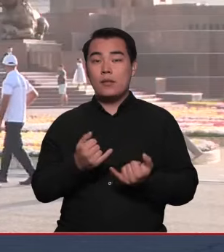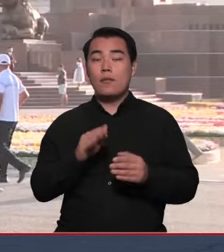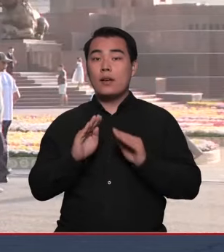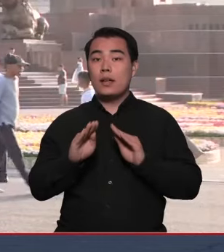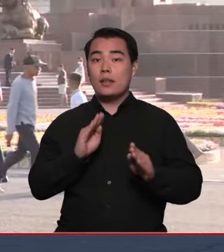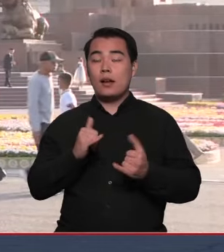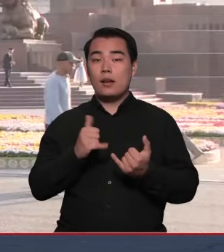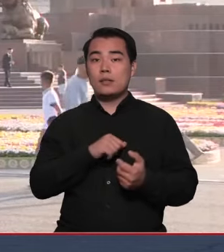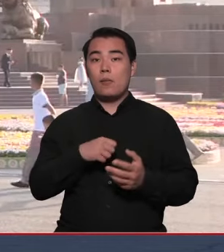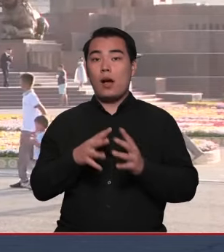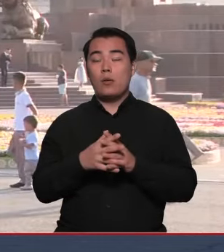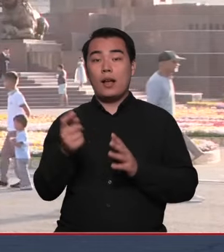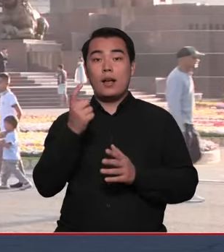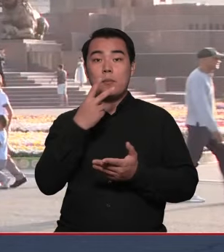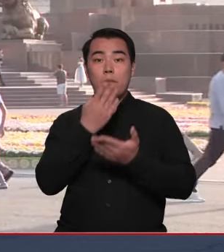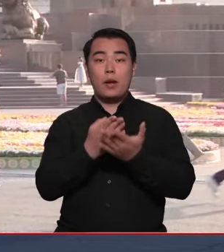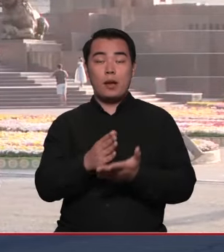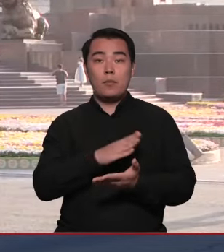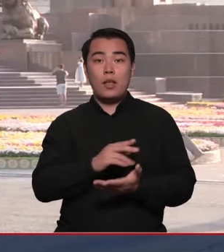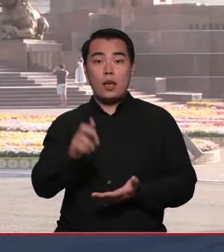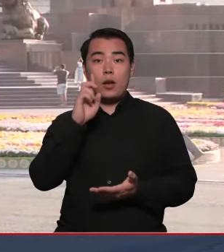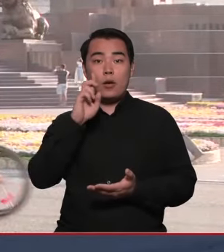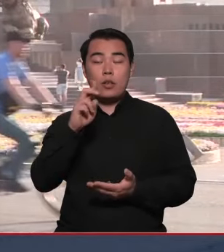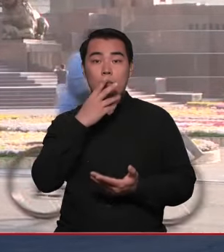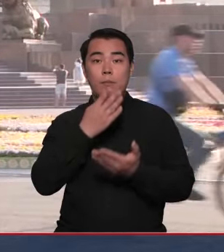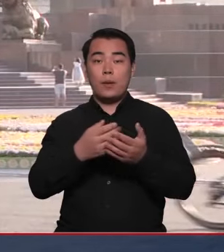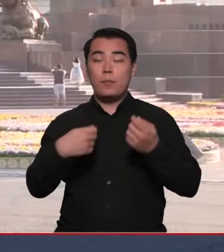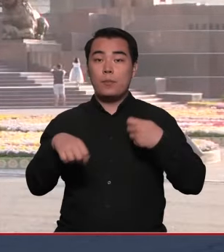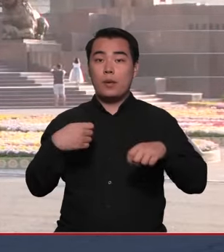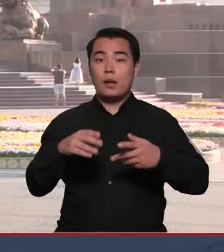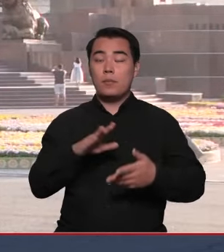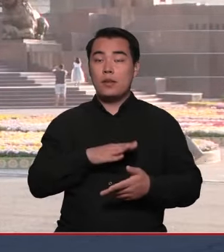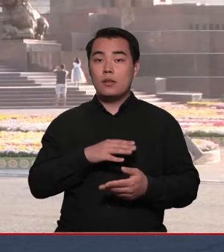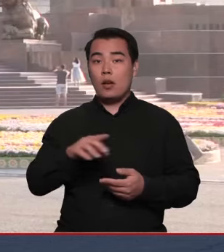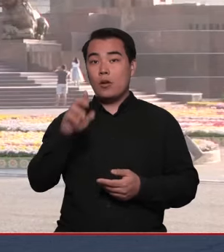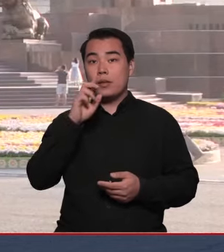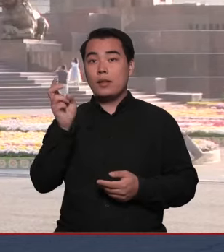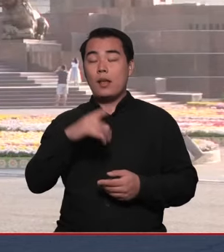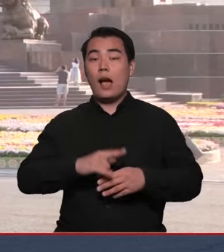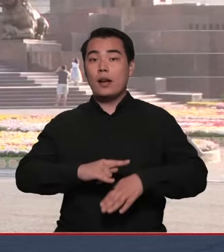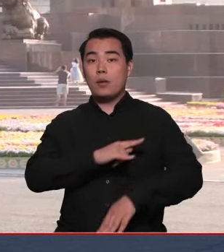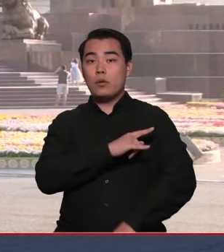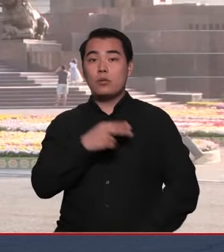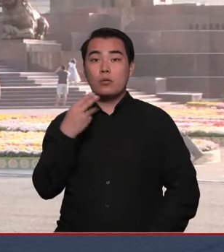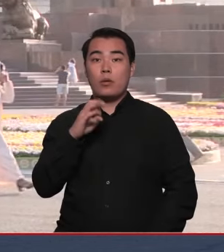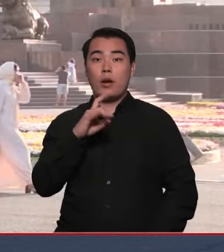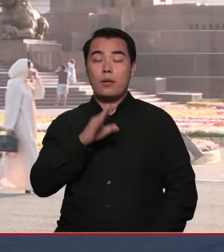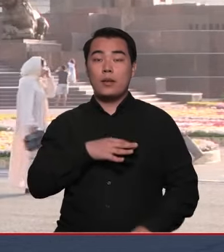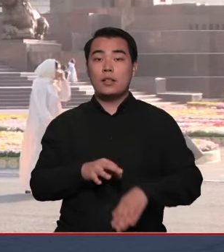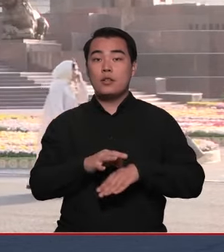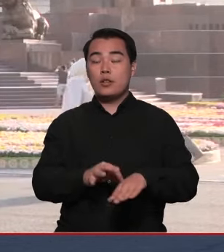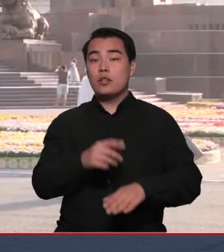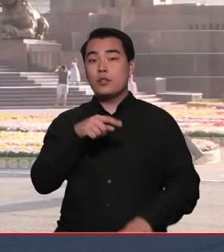сельхозхозяйственной продукции стала конечной точкой в программе государственного визита нашего президента. В аэропорт Касым-Жомарта Токаева проводил